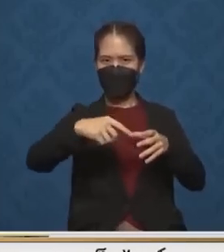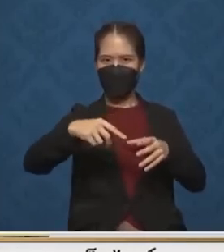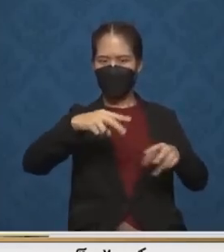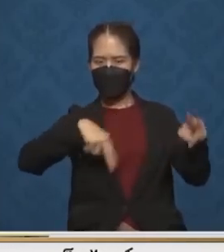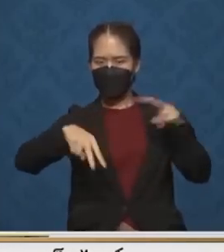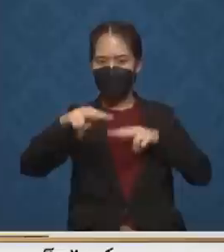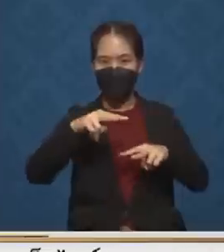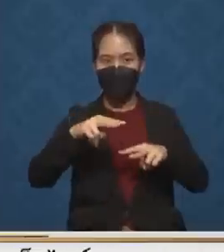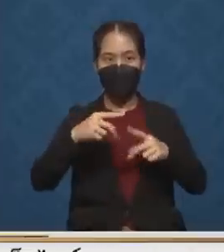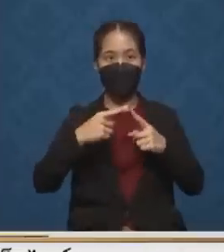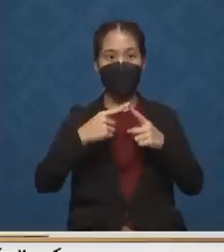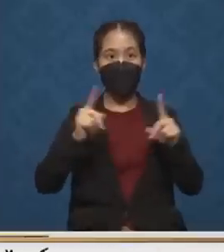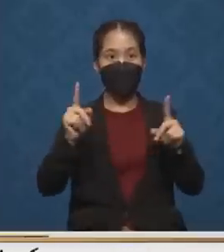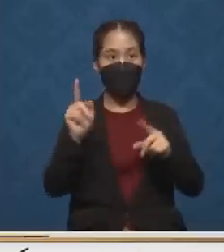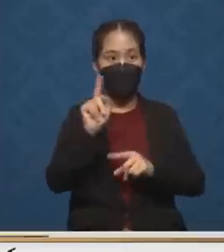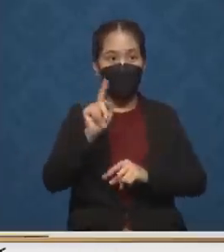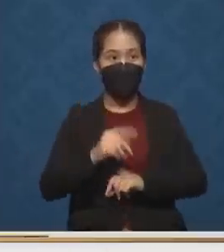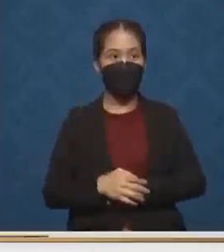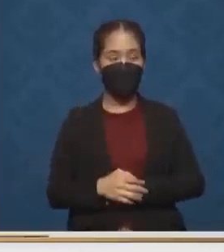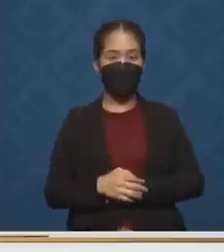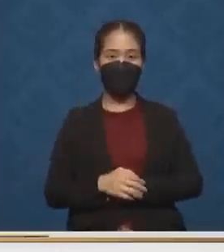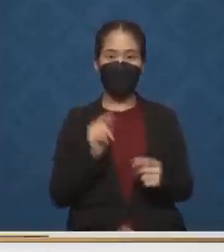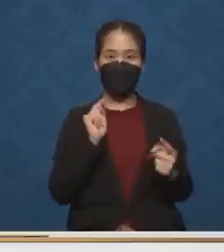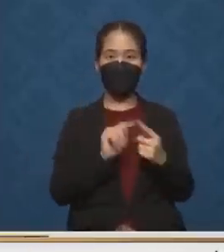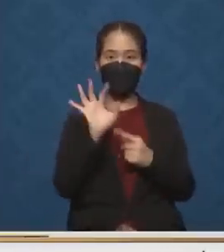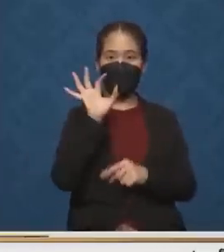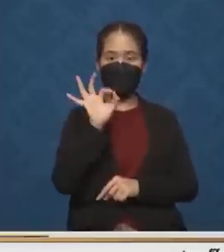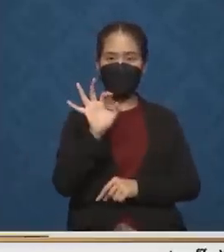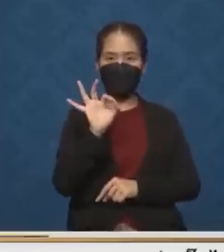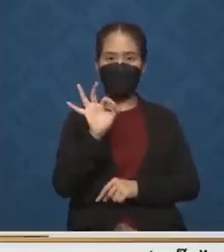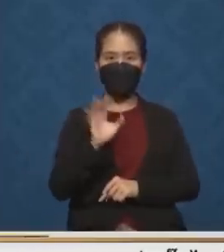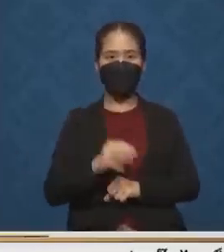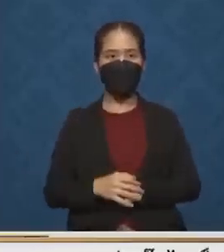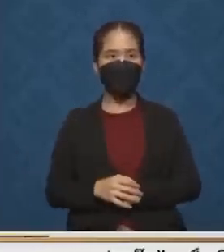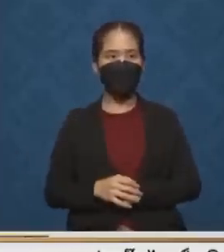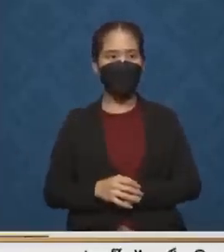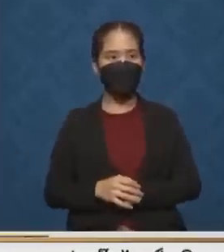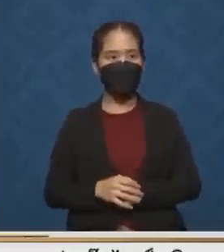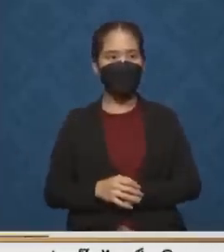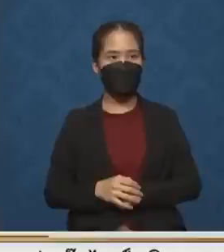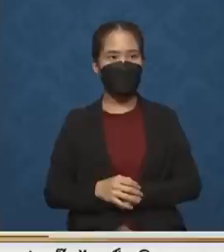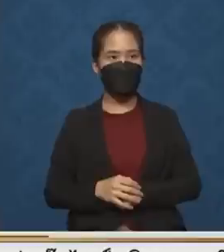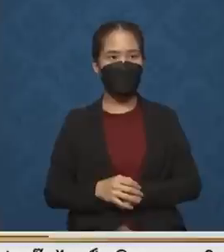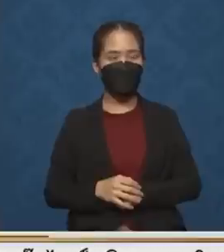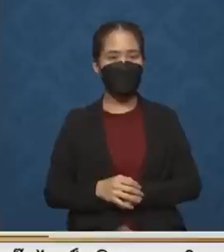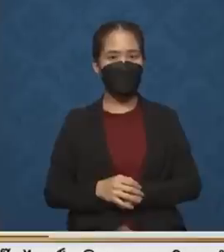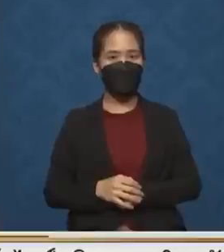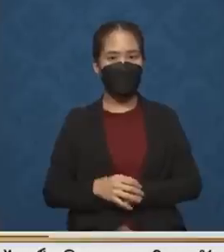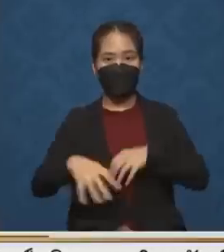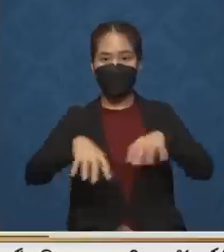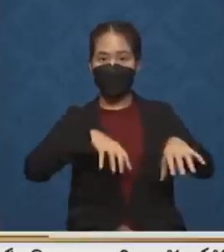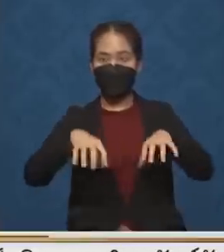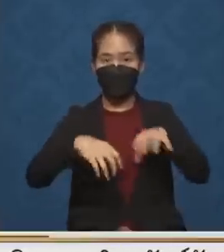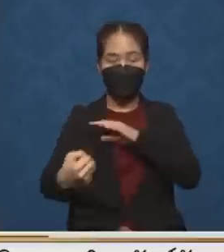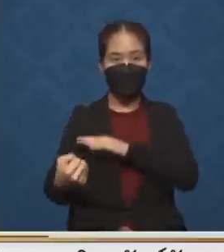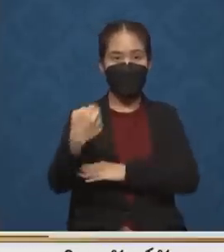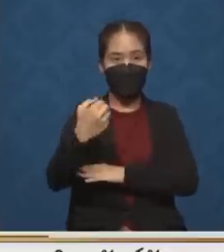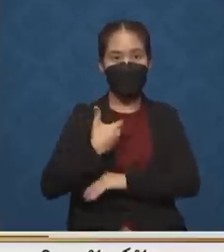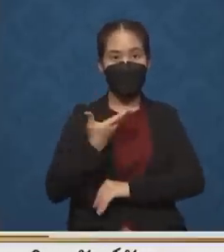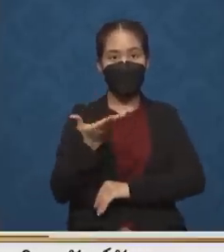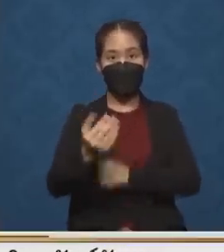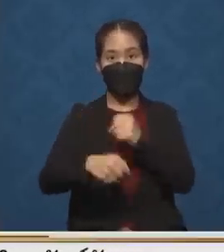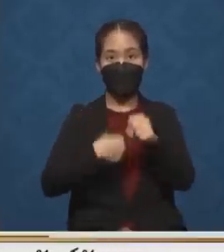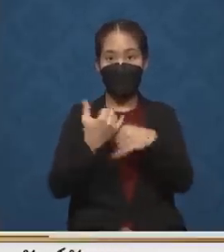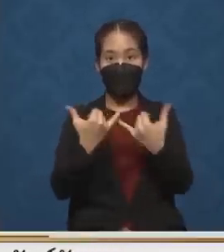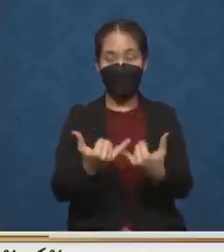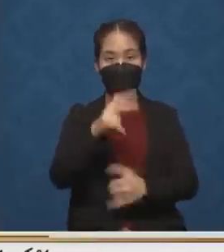่มัทัต์ที่ 9การกำลงพลและการทำเนินงานขอไปปีนี้